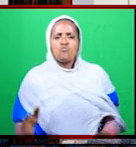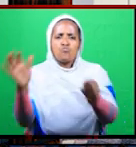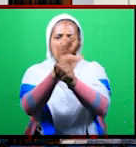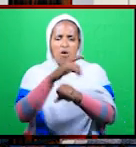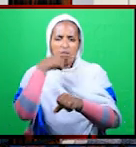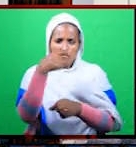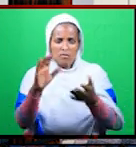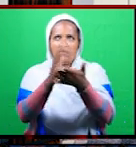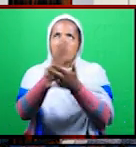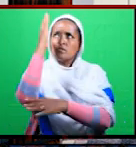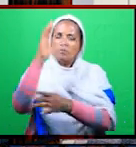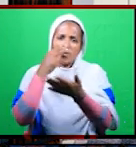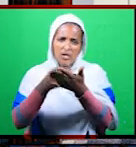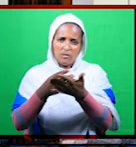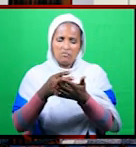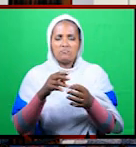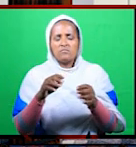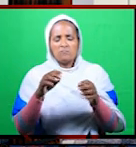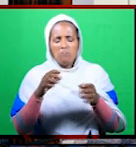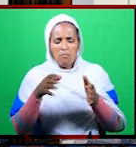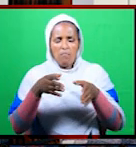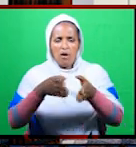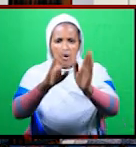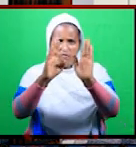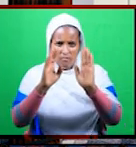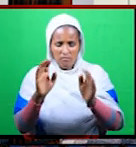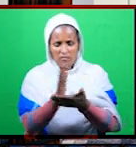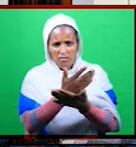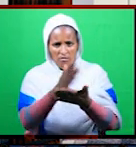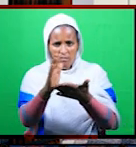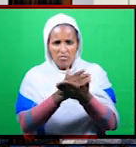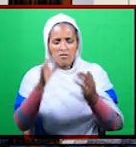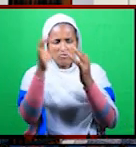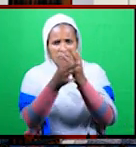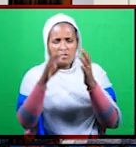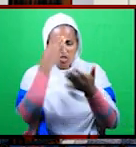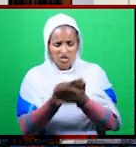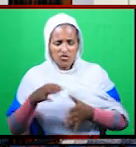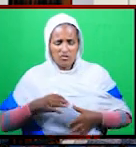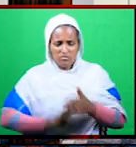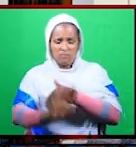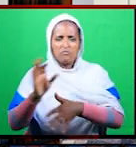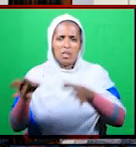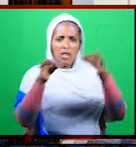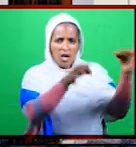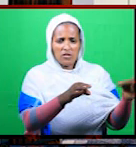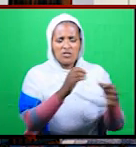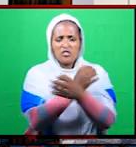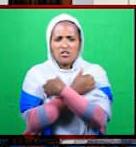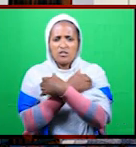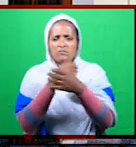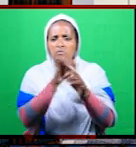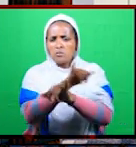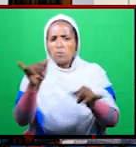ከሚለው የአምላክ በረከት መካፈል ነው በሕግ። ስለዚህ በሕግ ትዳርን መስርቶ ልጅን መተካት እንጂ እንደ